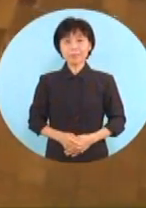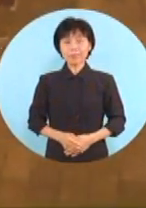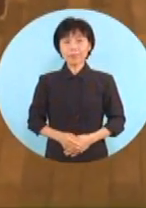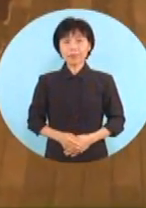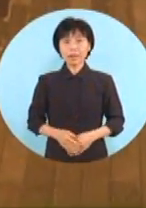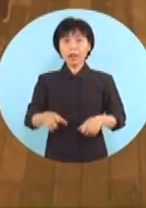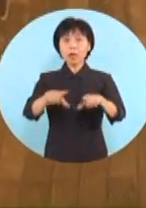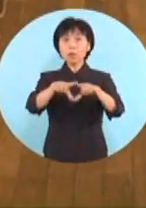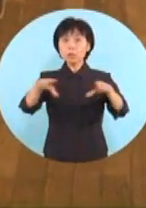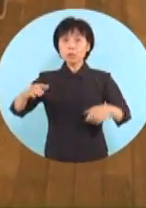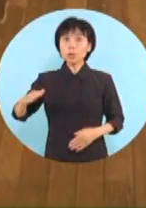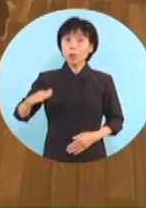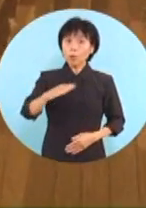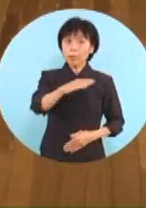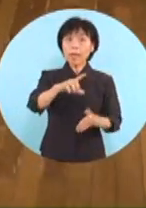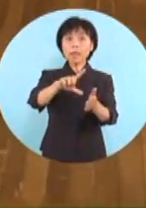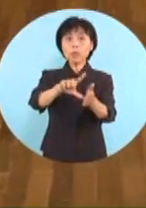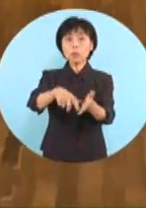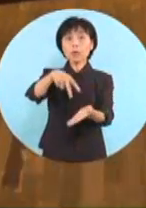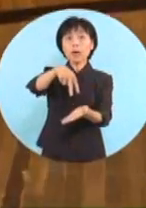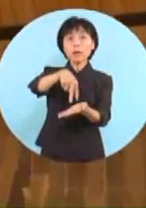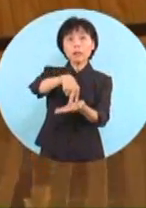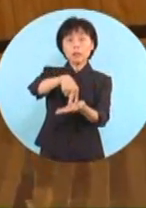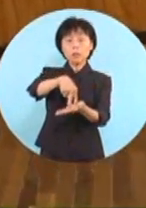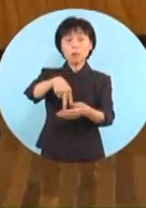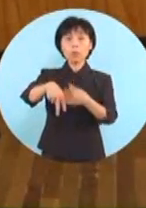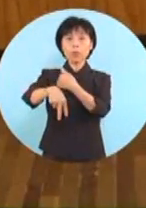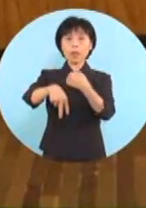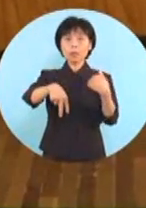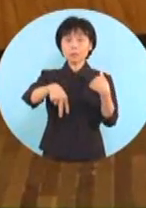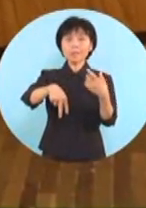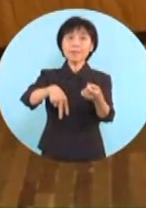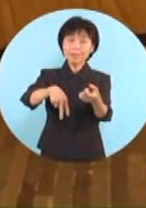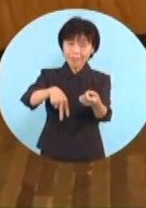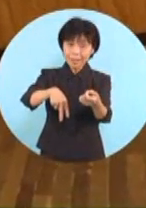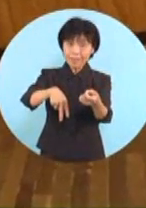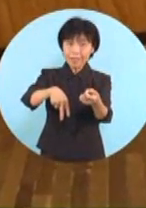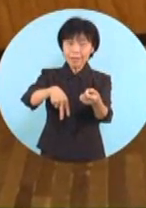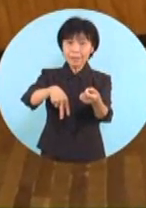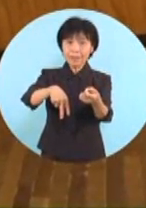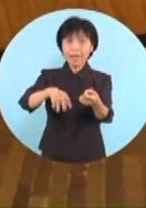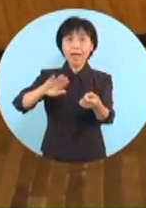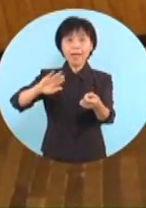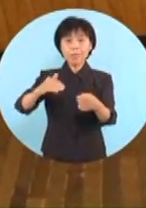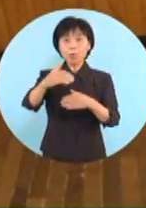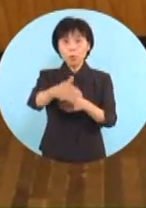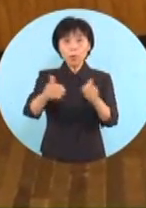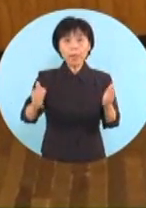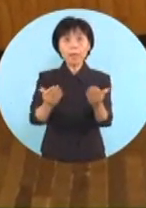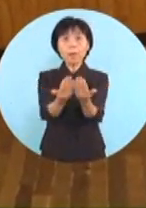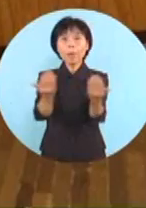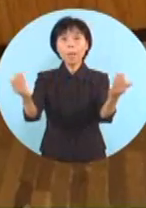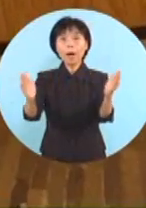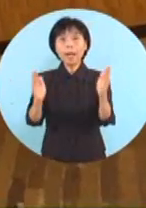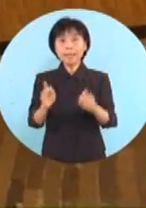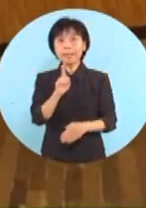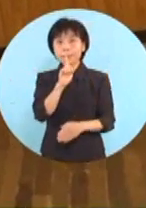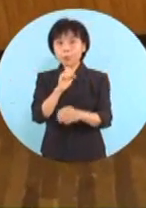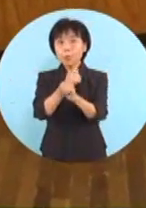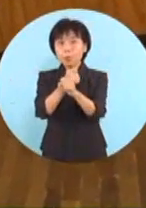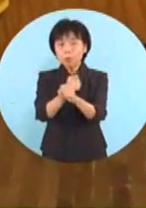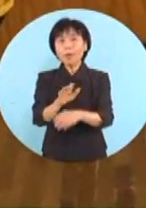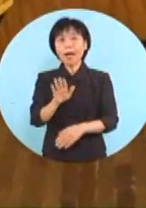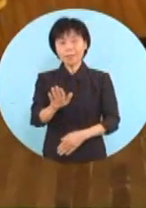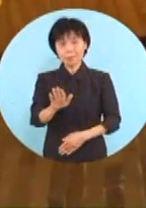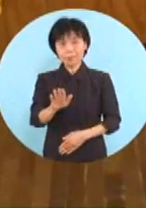ただ普通の坂道ではこのようにフラフラはしないですよね。 はい、 これ周りに秘密がありまして、例えば手すり